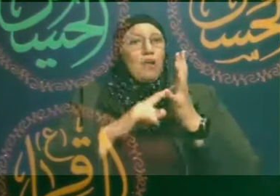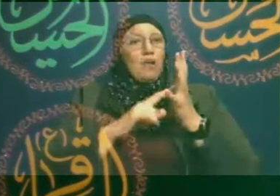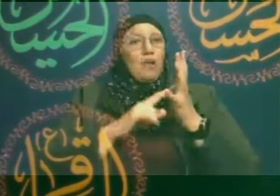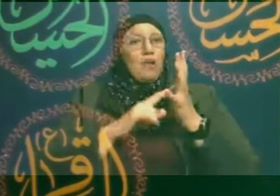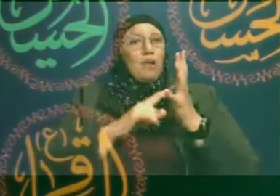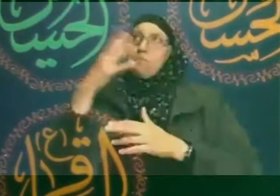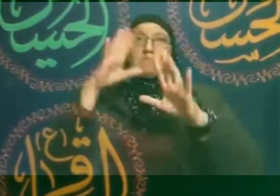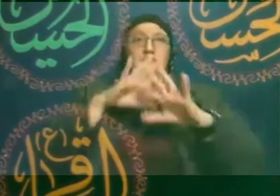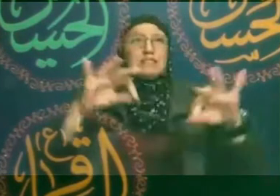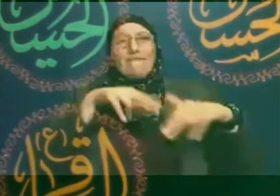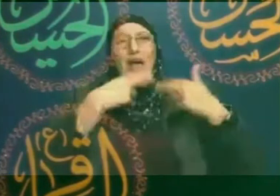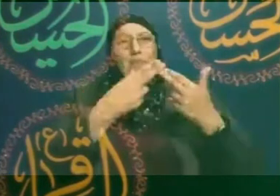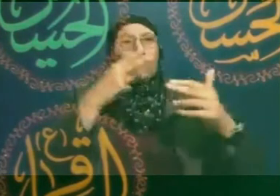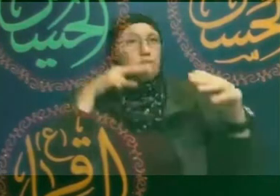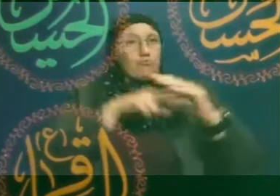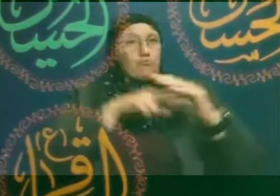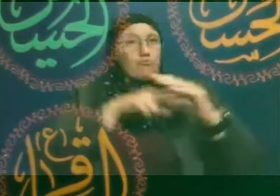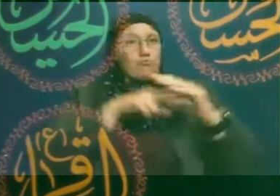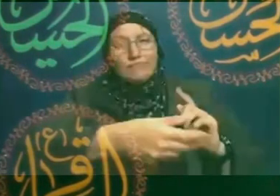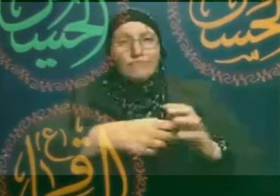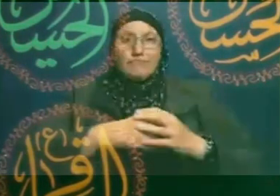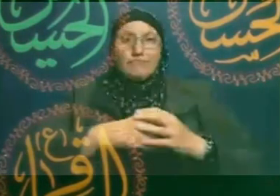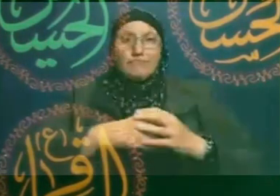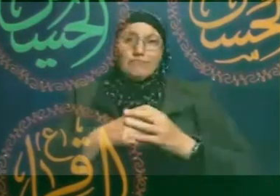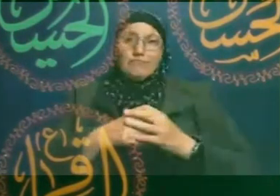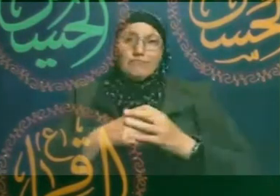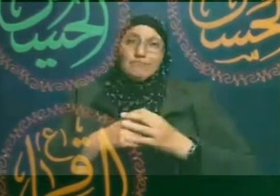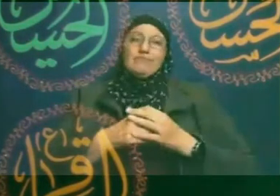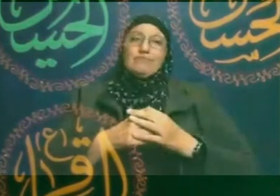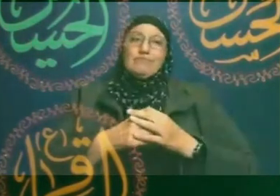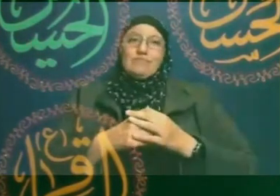أصواتكم اللهم صل على محمد وآل محمد